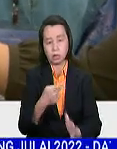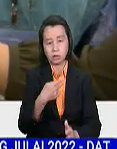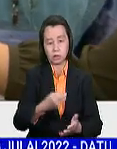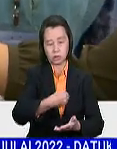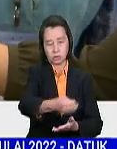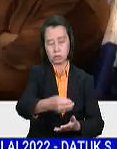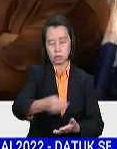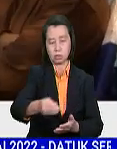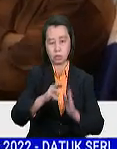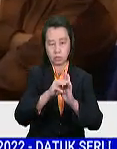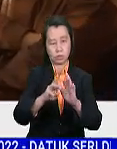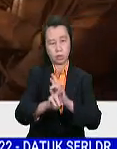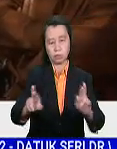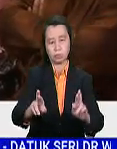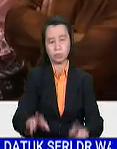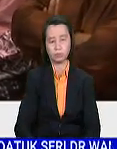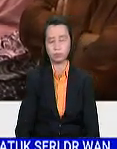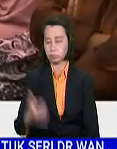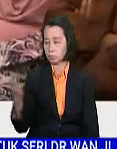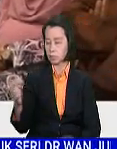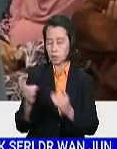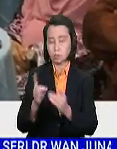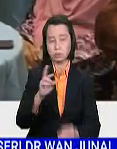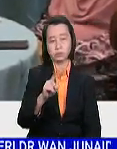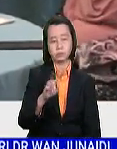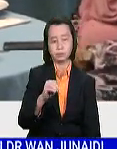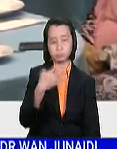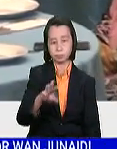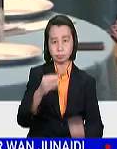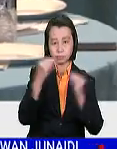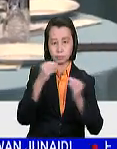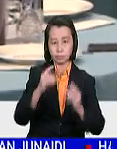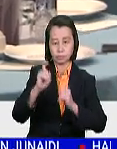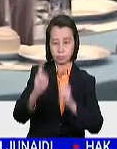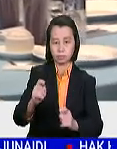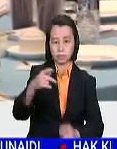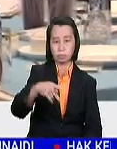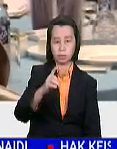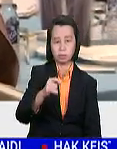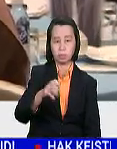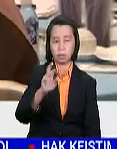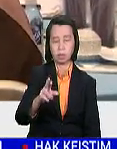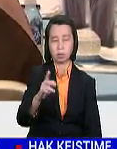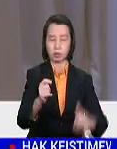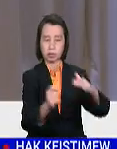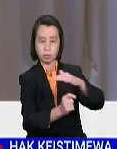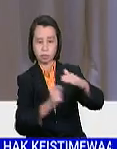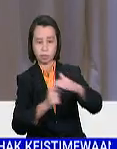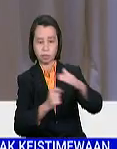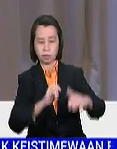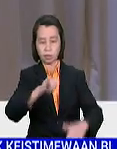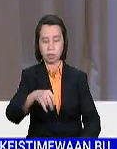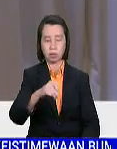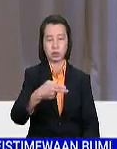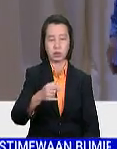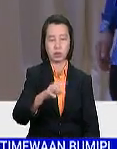menyediakan modul-modul juga mereka ditemui arti m selepas Majlis Anugerah kecemerlangan V DPR sauna dan tadi kajah jadi Kota